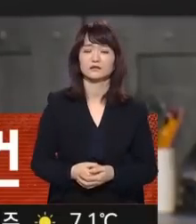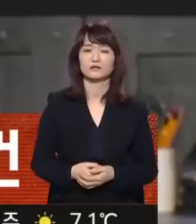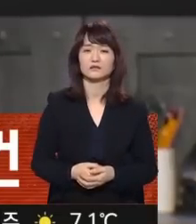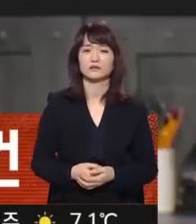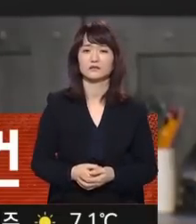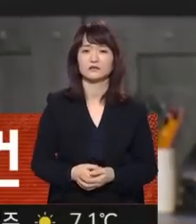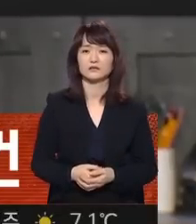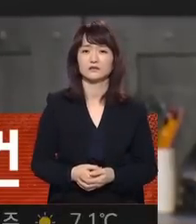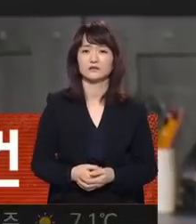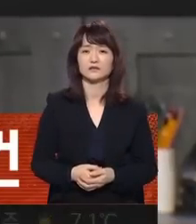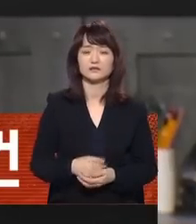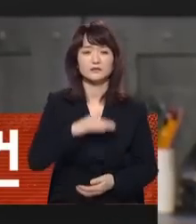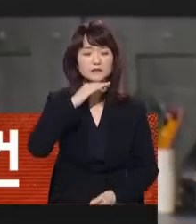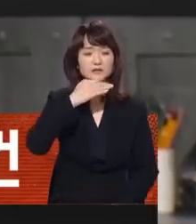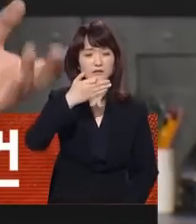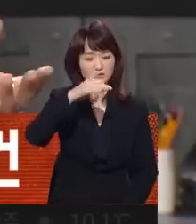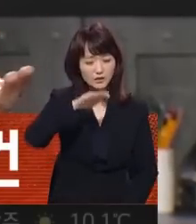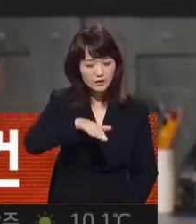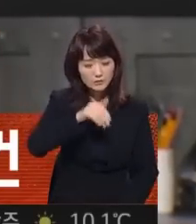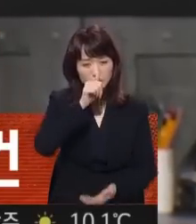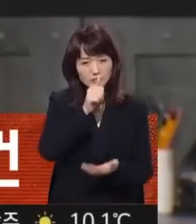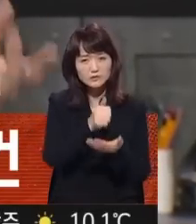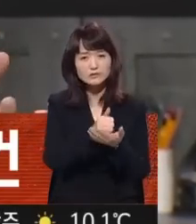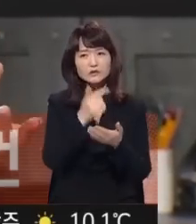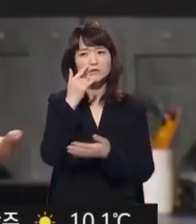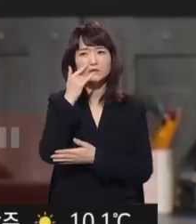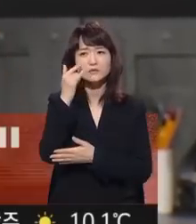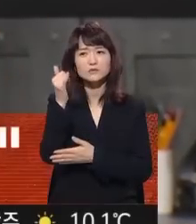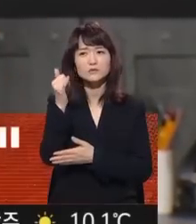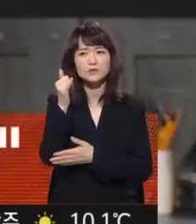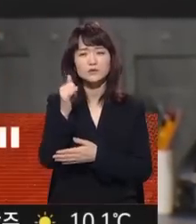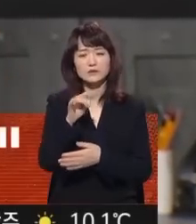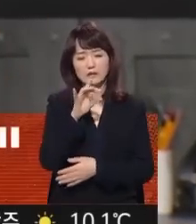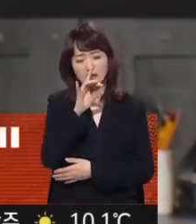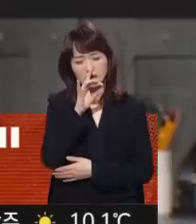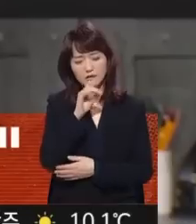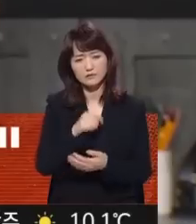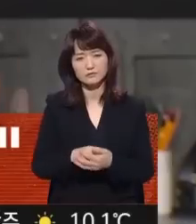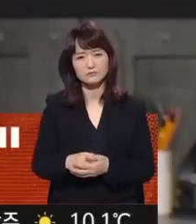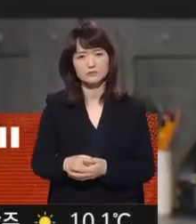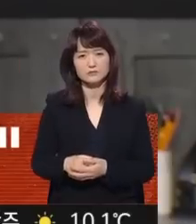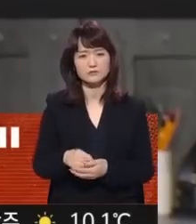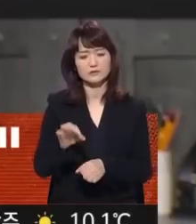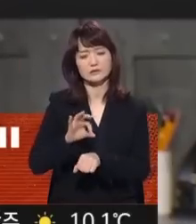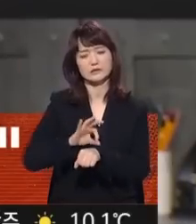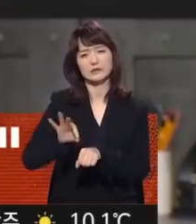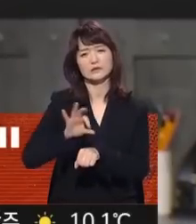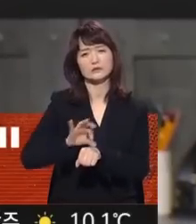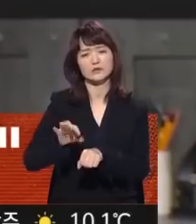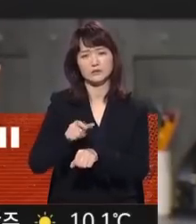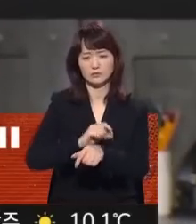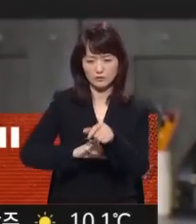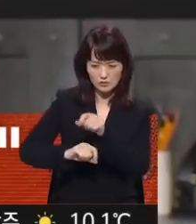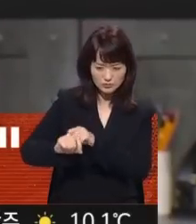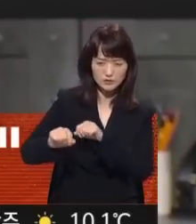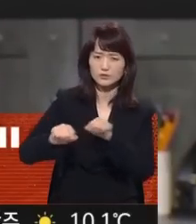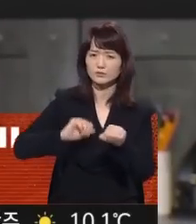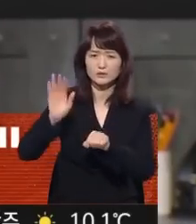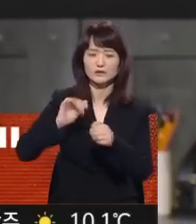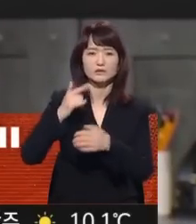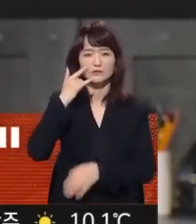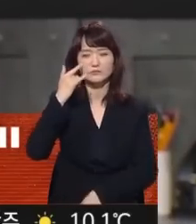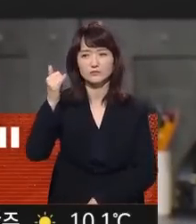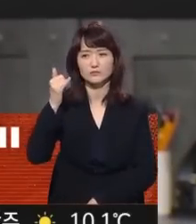있는 부분이 미성년자의 범죄와 관련해서는 부모들이 너무 미연적으로 나오고 거기에 대해서 적극적인 응대를 하지 않아요 분명히 우리가 그 부모에